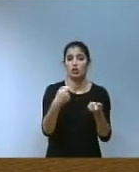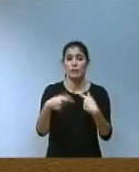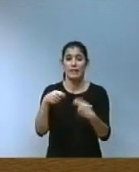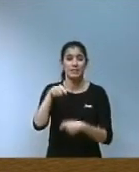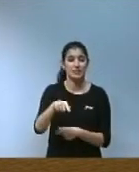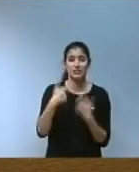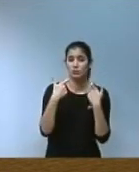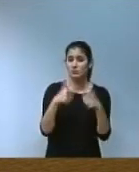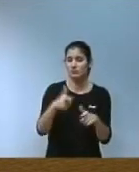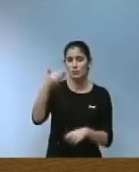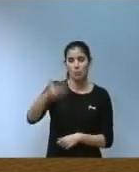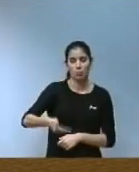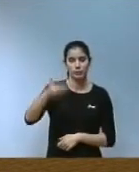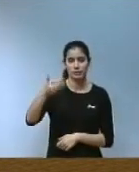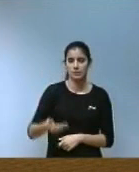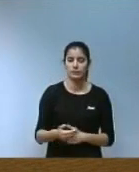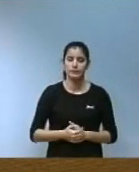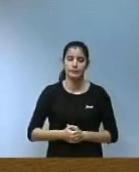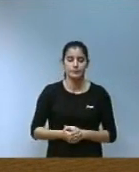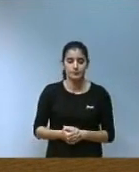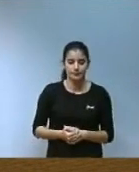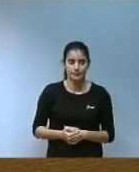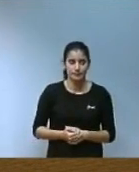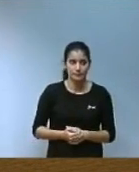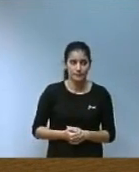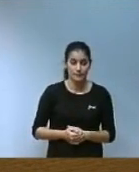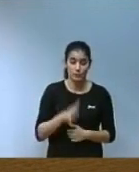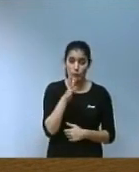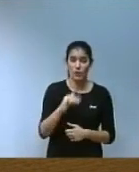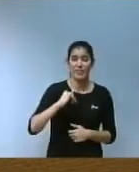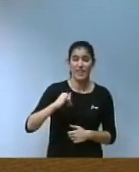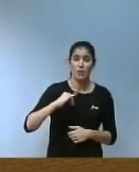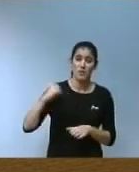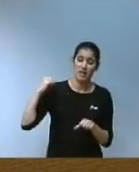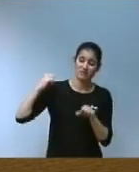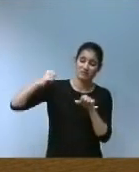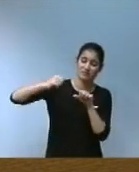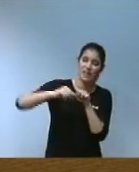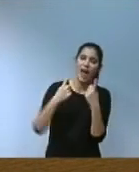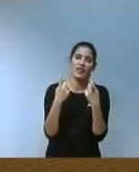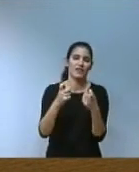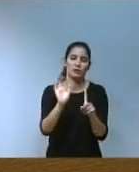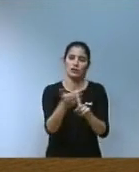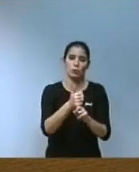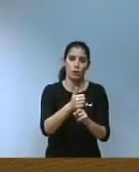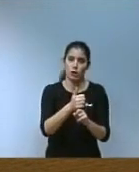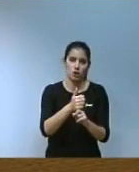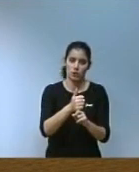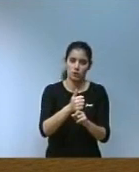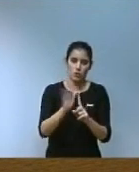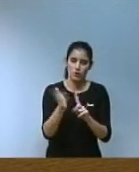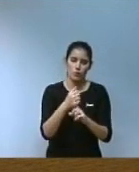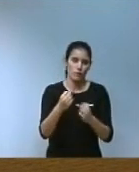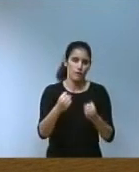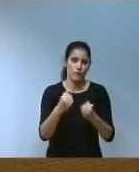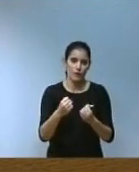importants a tenir en compte la llosa del deute acumulat requeria d'una solució radical per a fer tant d'IFA